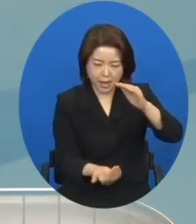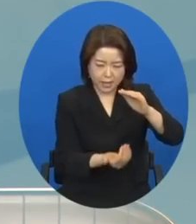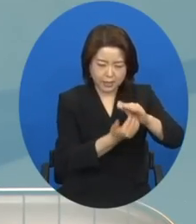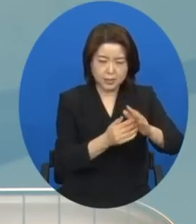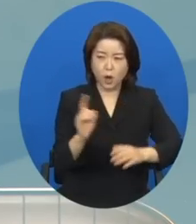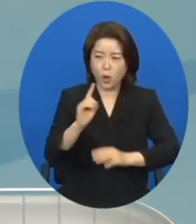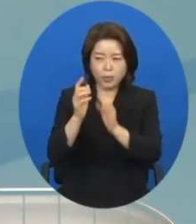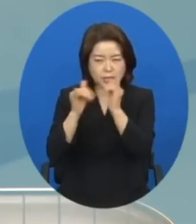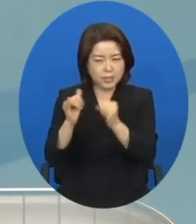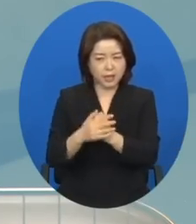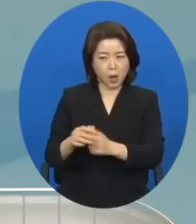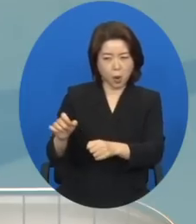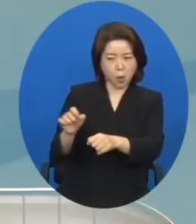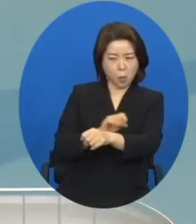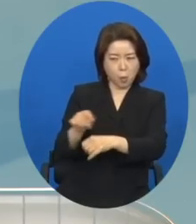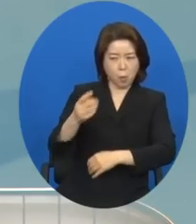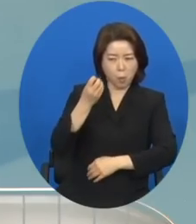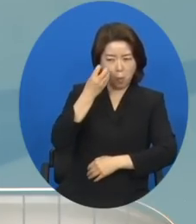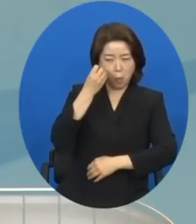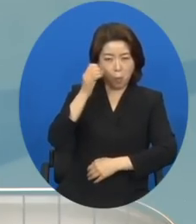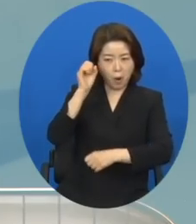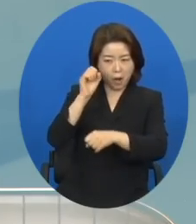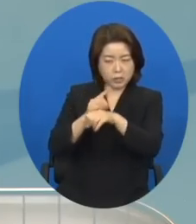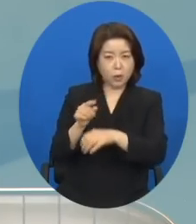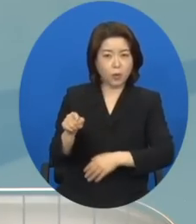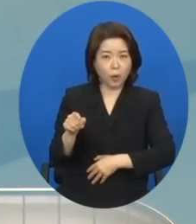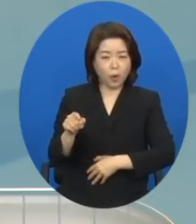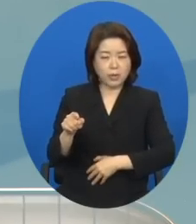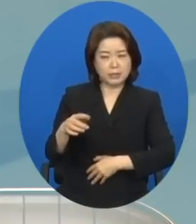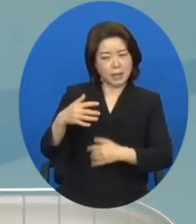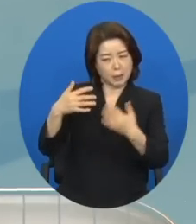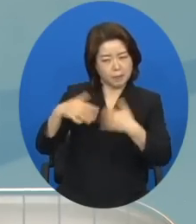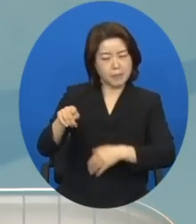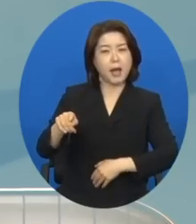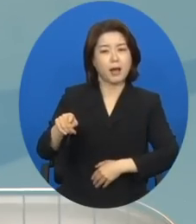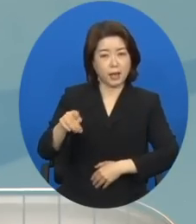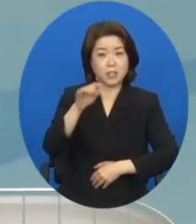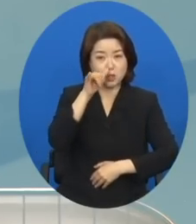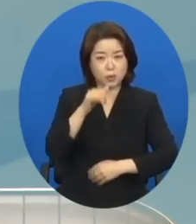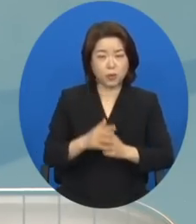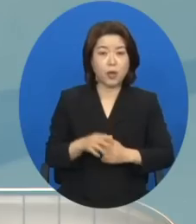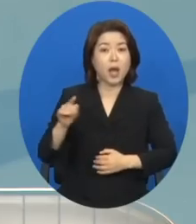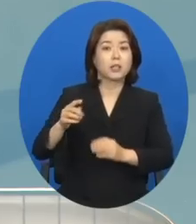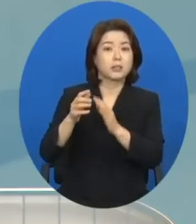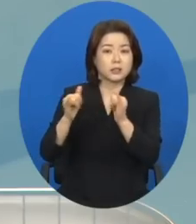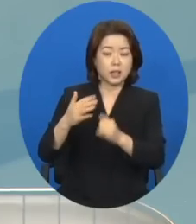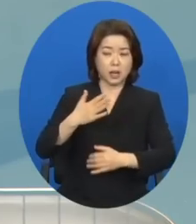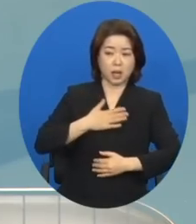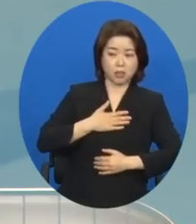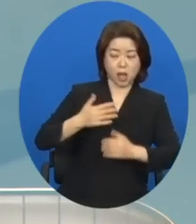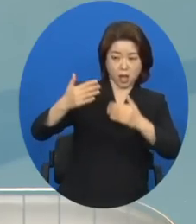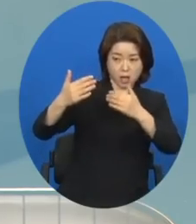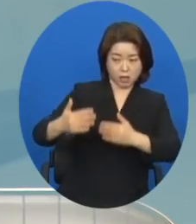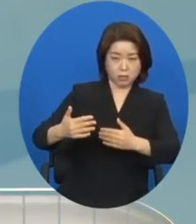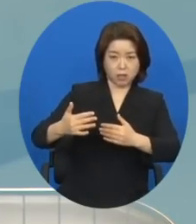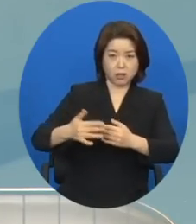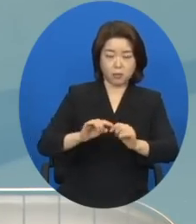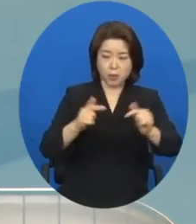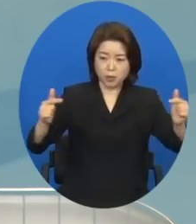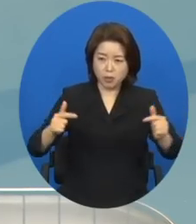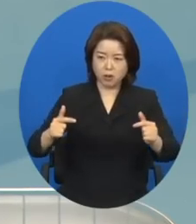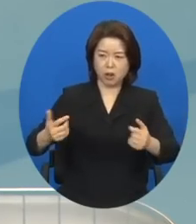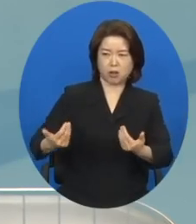사람의 독특하고 기괴한 성격과 그의 약점들입니다. 그것은 그 사람과 나 사이에서 온갖